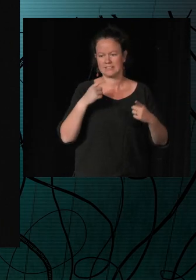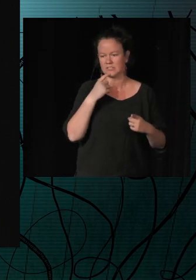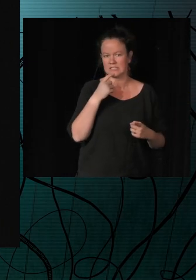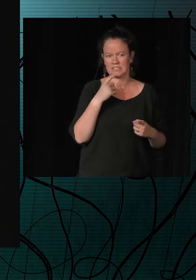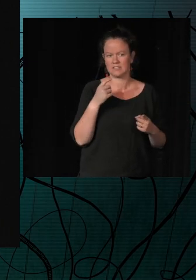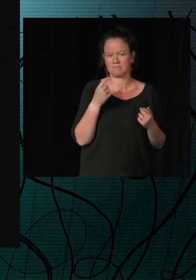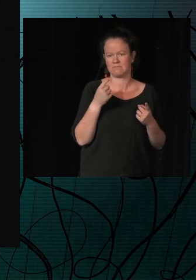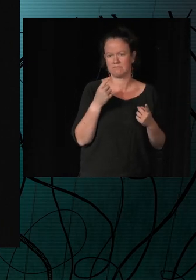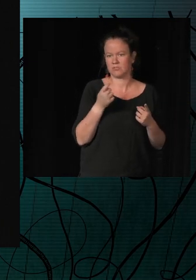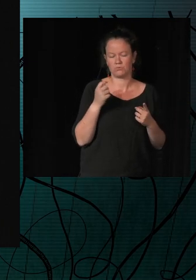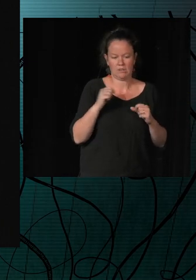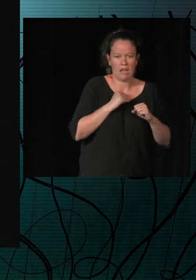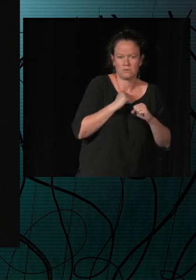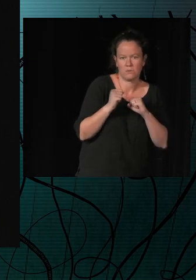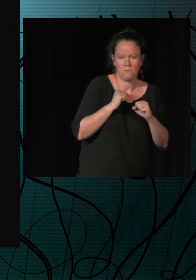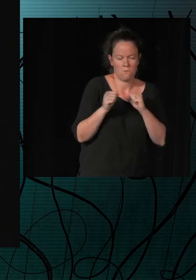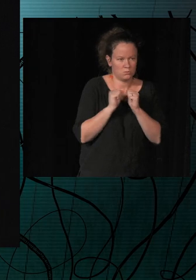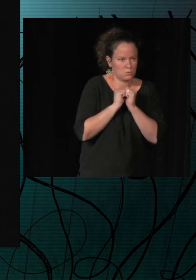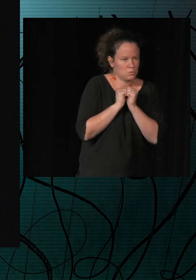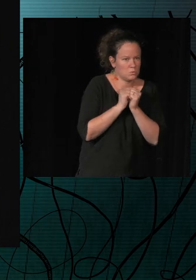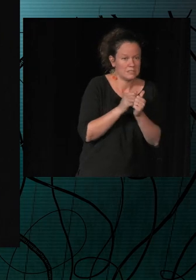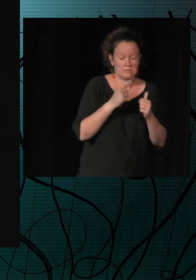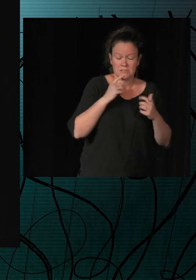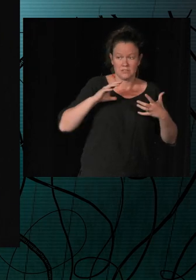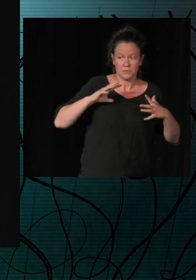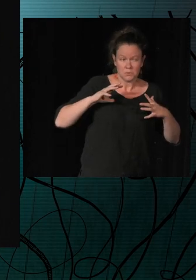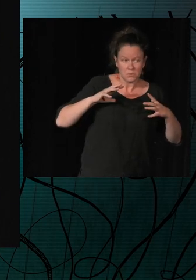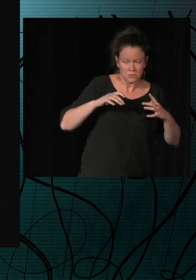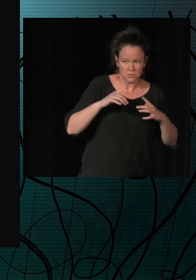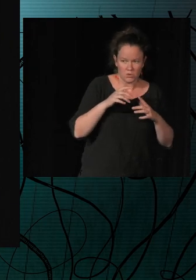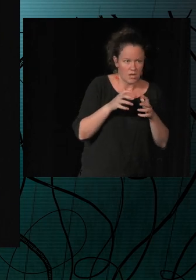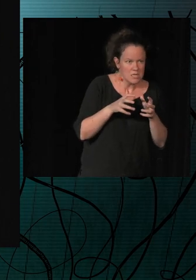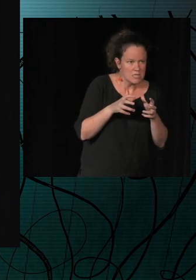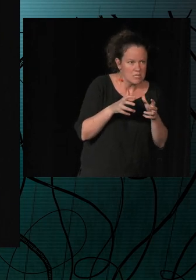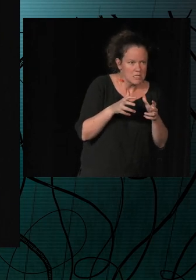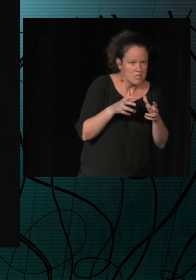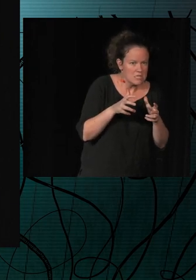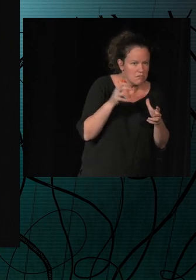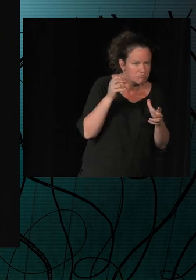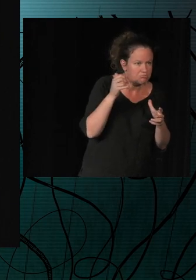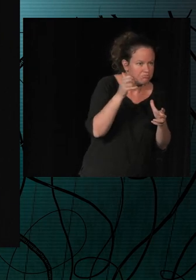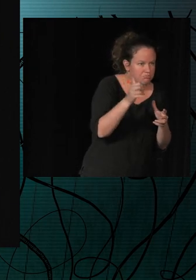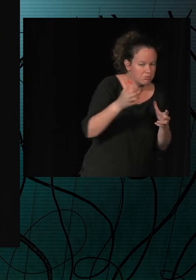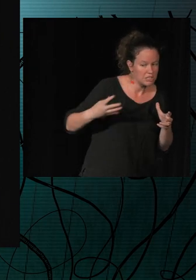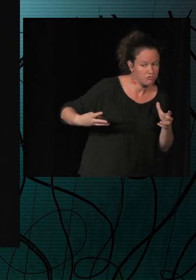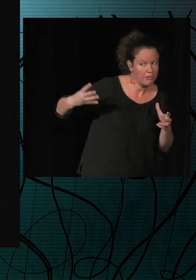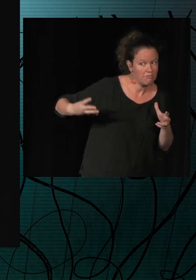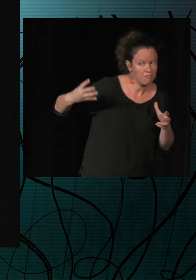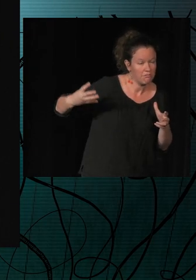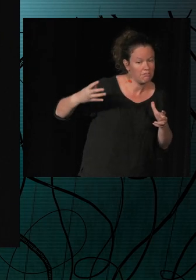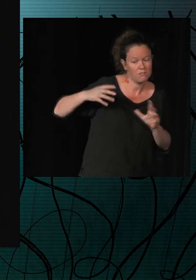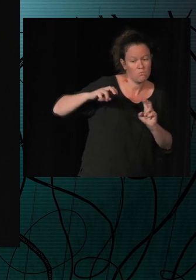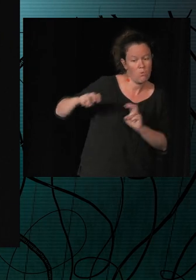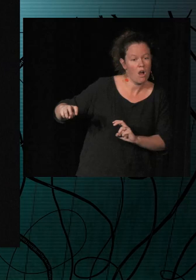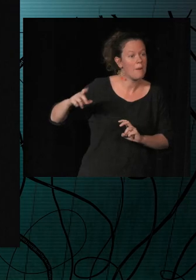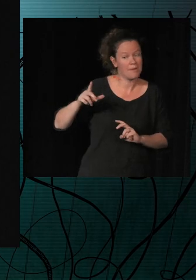l'action s'il y a de la tension permanente effectivement bah du coup oui je vais être au zag je vais moins lire le chat parce que et là mon chat pareil comprend c'est aussi un